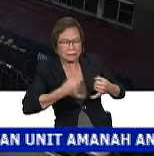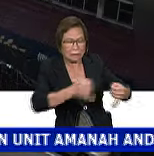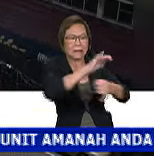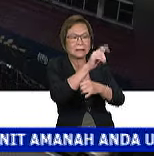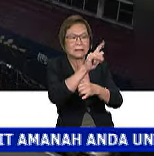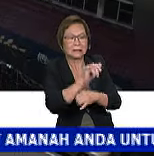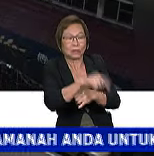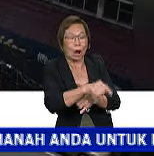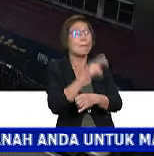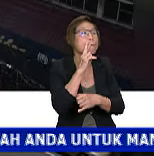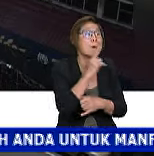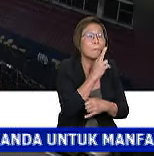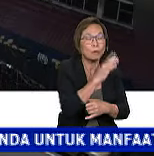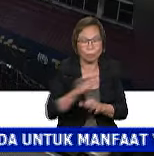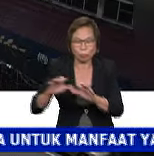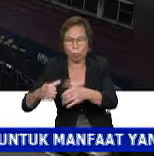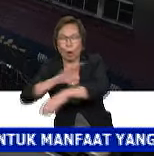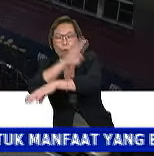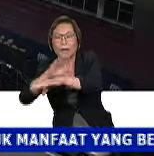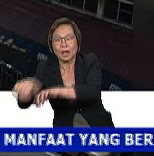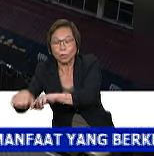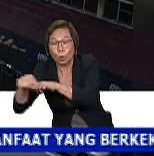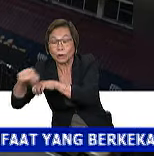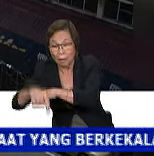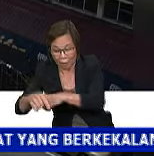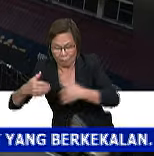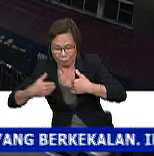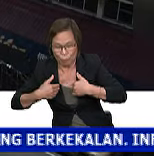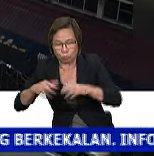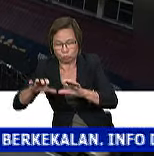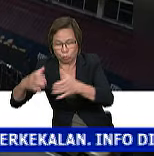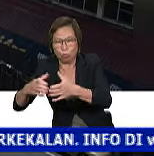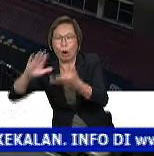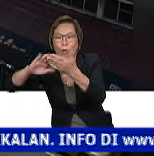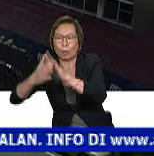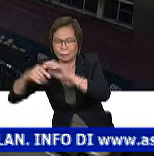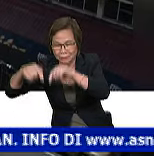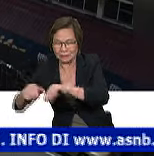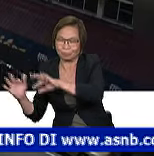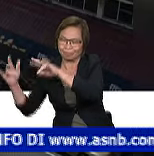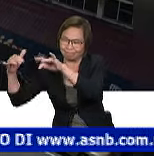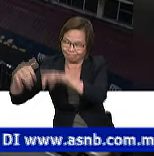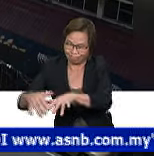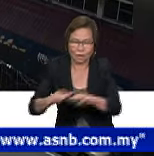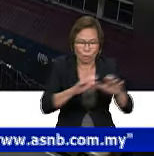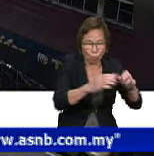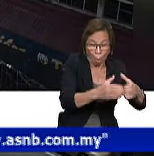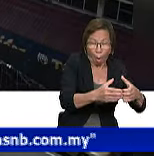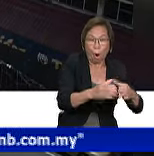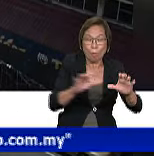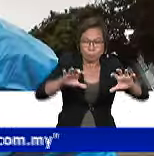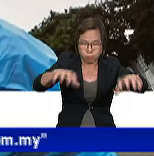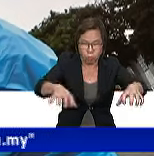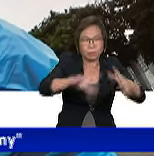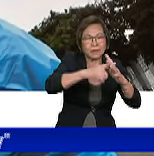melibatkan sebuah Bistro dan cluster Bukit Kuda yang membabitkan sekumpulan community tempatan cluster yang muncul